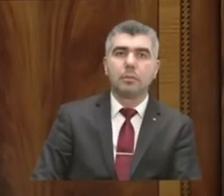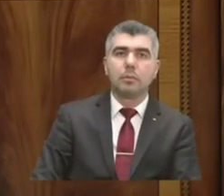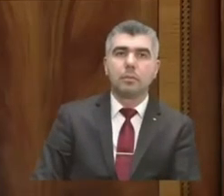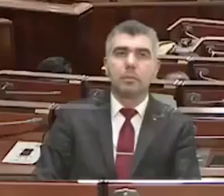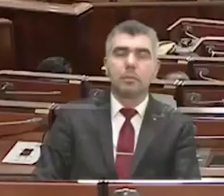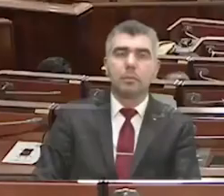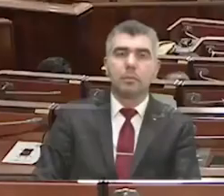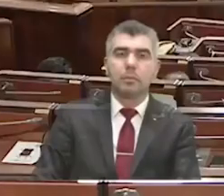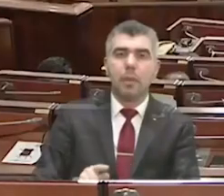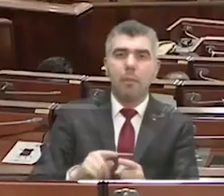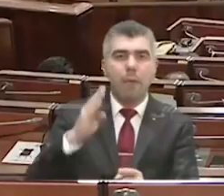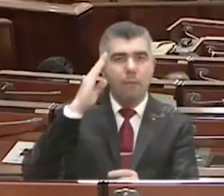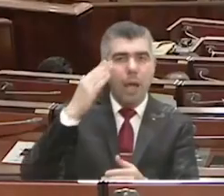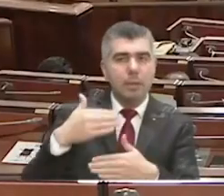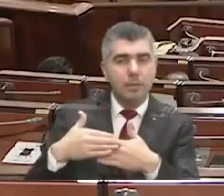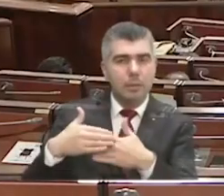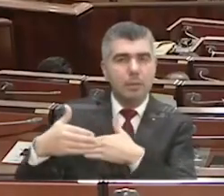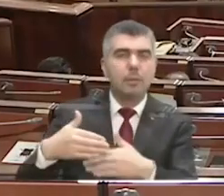ولا بولمان.